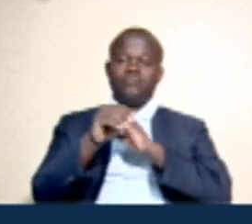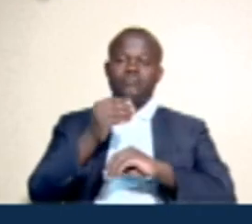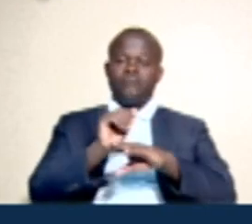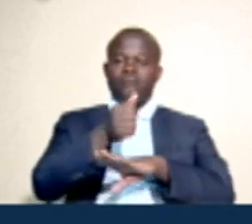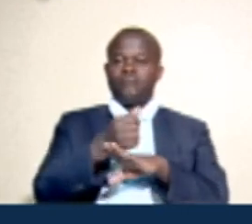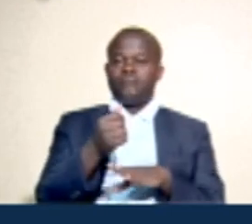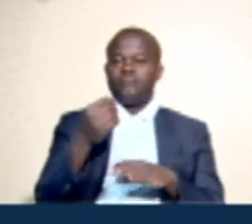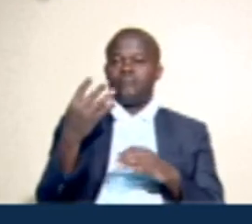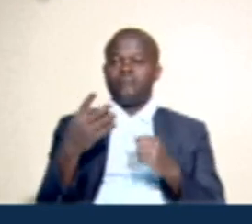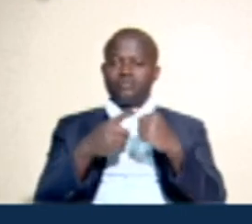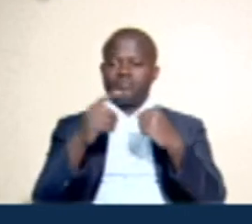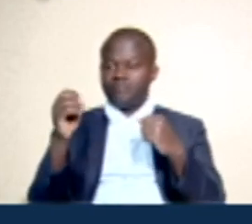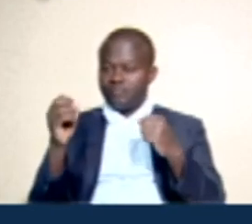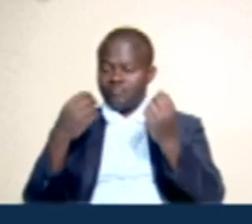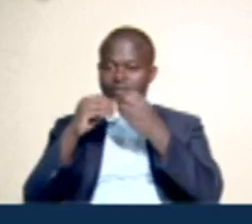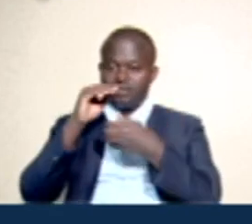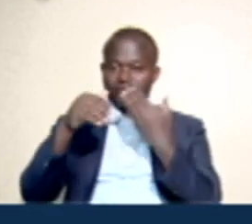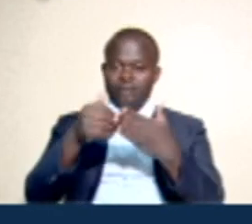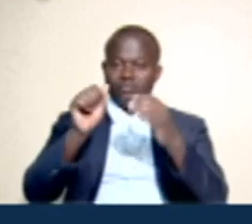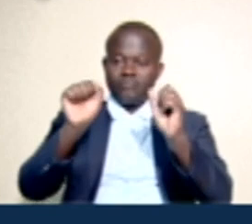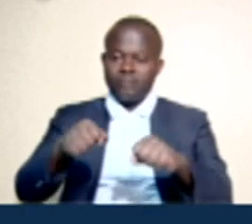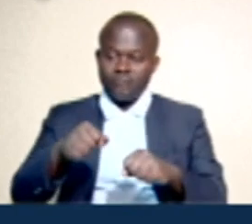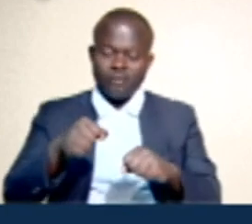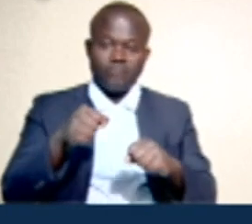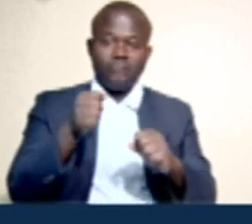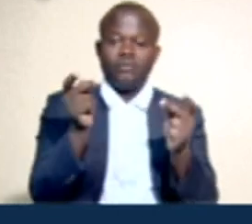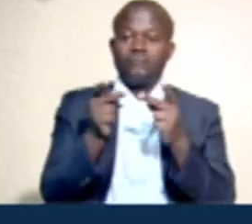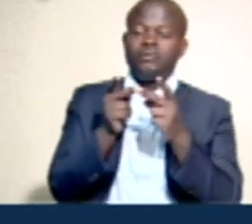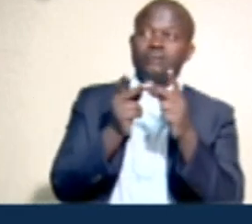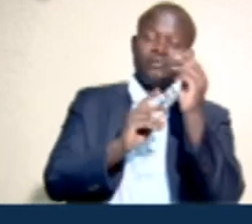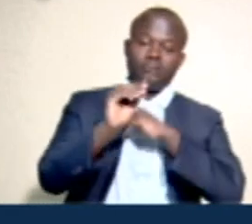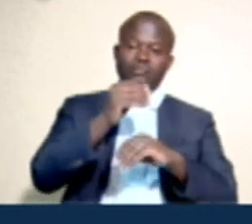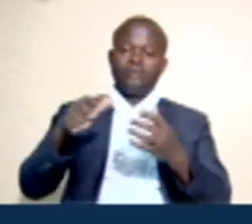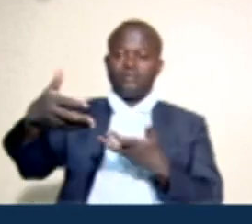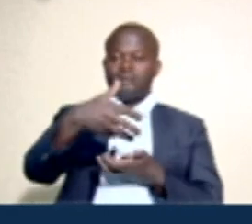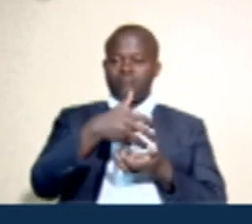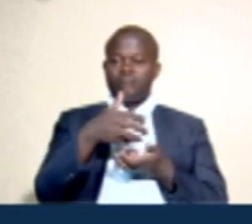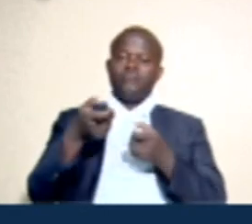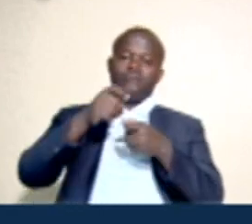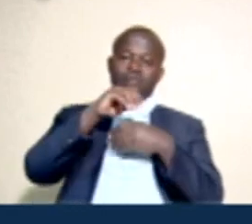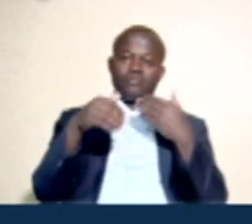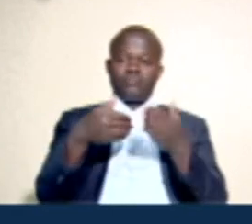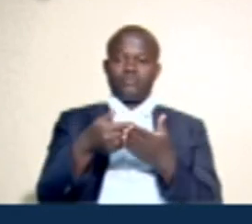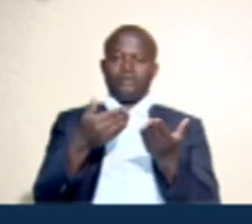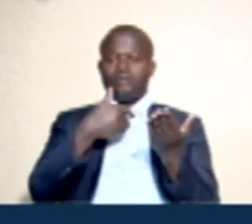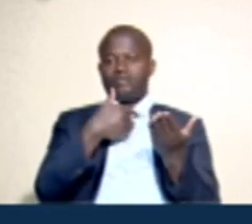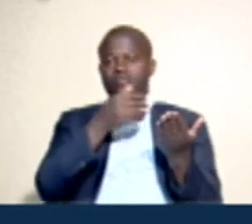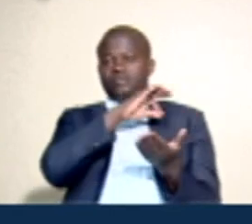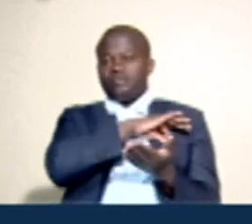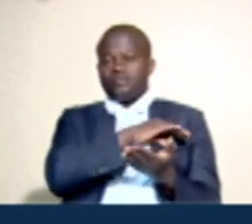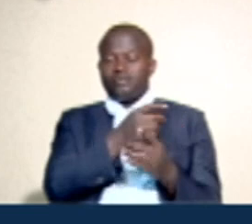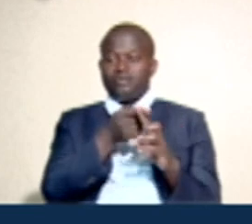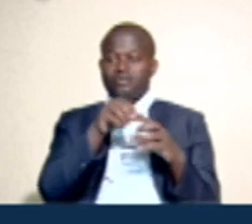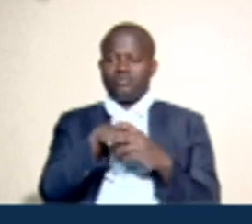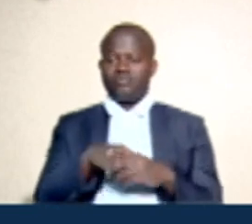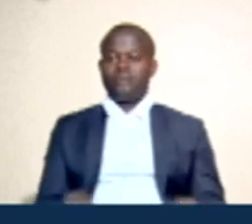tugashyiraho 360, tuba twafashe amasoko yose ashoboka, icyo aho yakigurisha kuba muranguriye n'icyo yakongeraho akagira n'inyungu